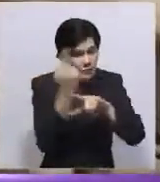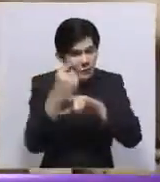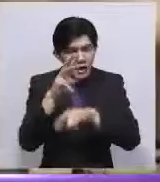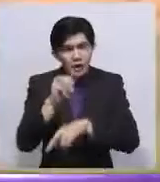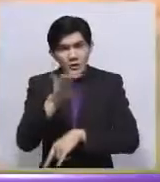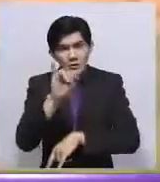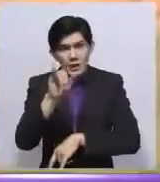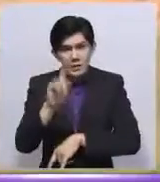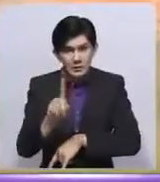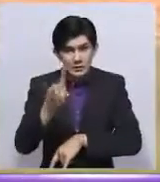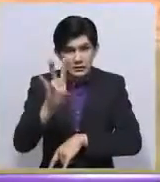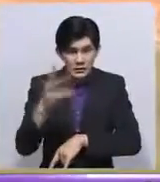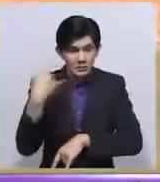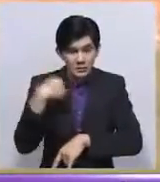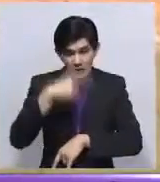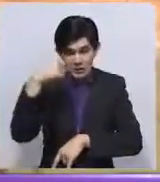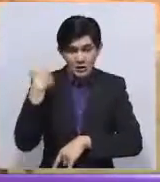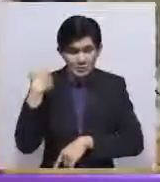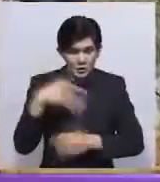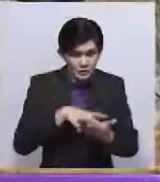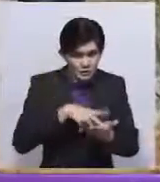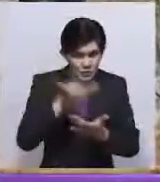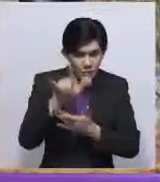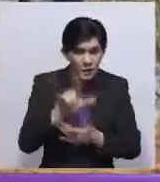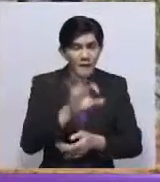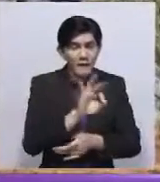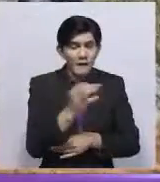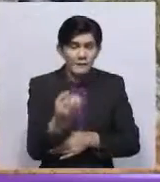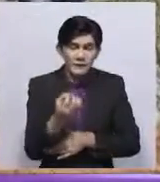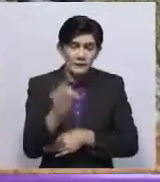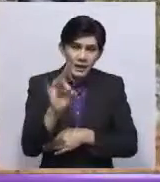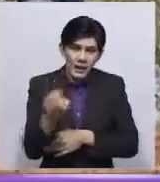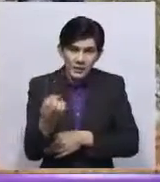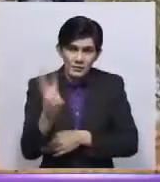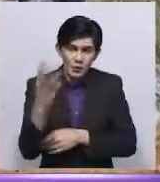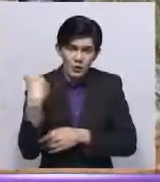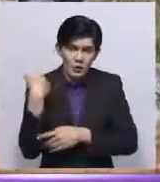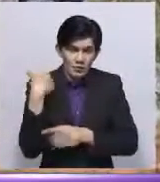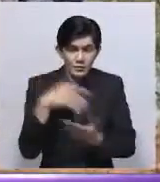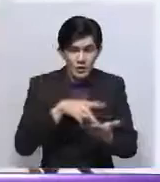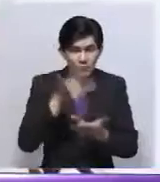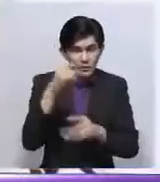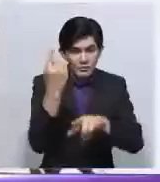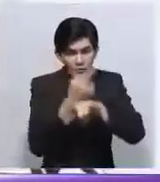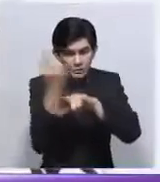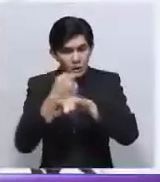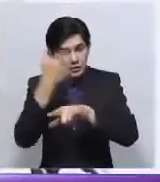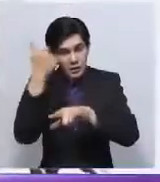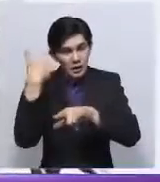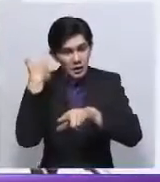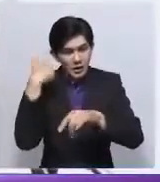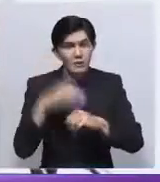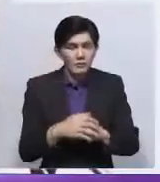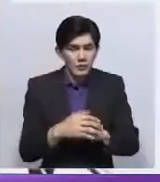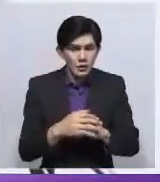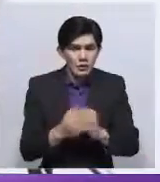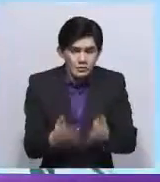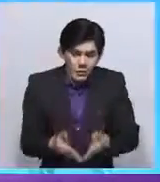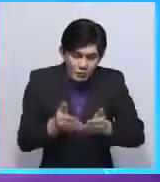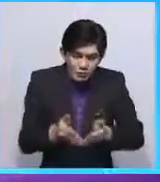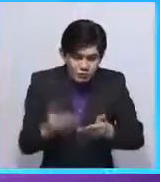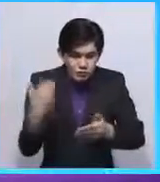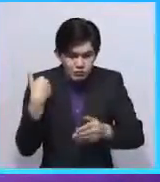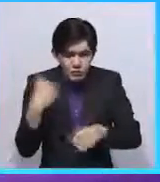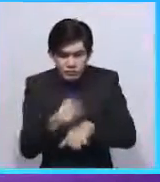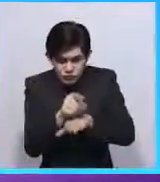อร์ MI-17 จากกองทัพไทยเครื่องบินขับไล่ F18 F16 เฮลิคอปเตอร์ Black Hawk นะคะแล้วก็รถโจมตีสะเทินน้ำส